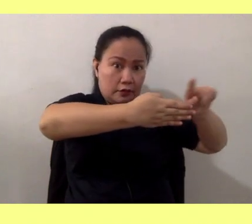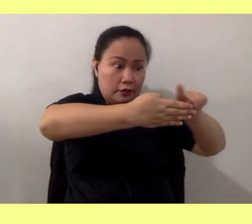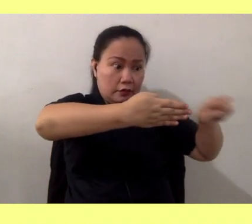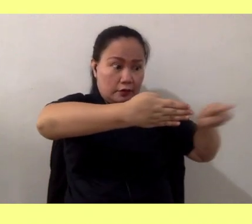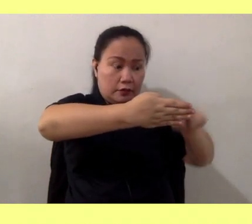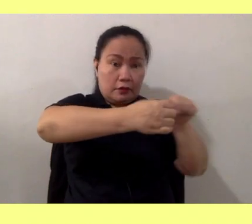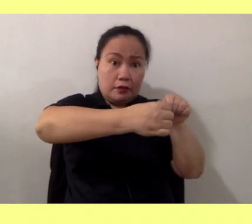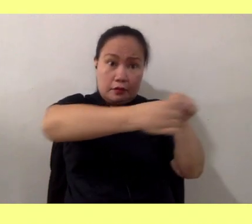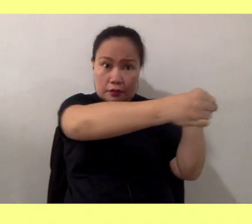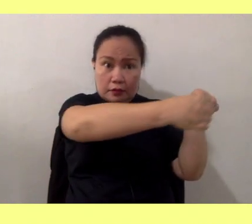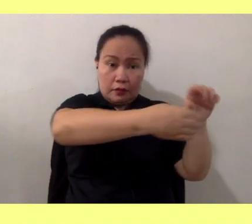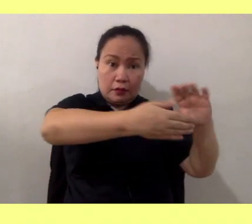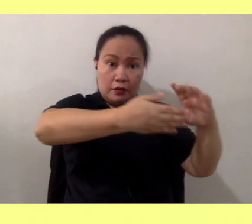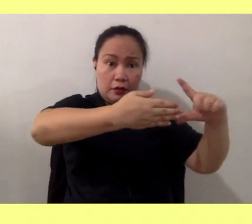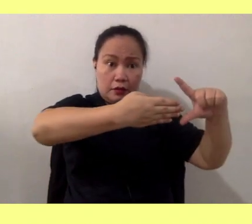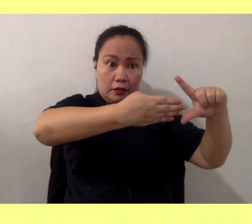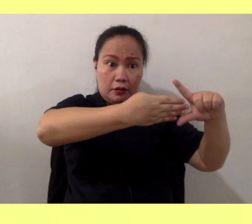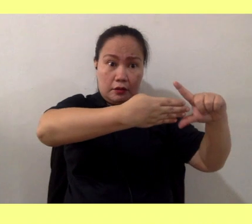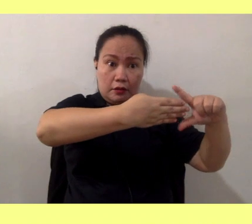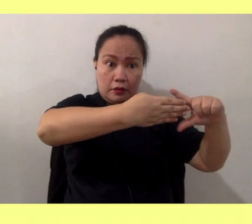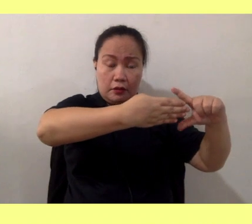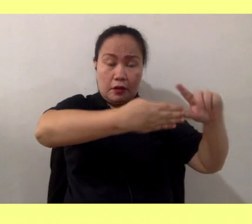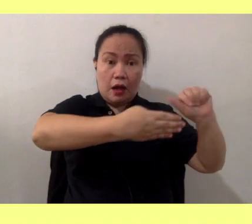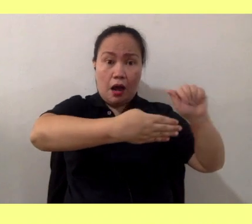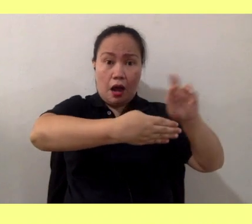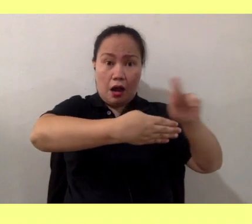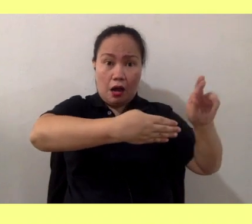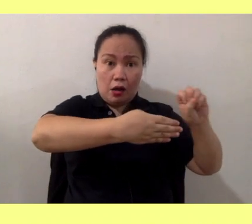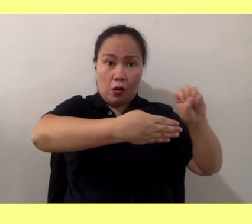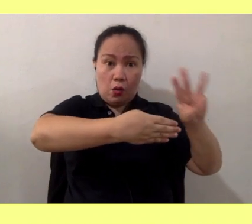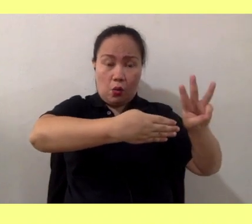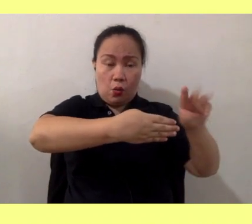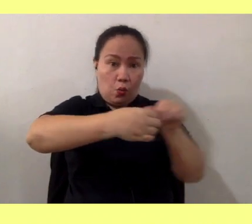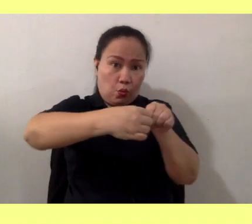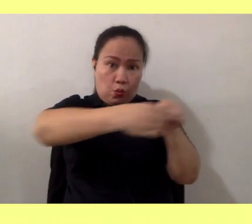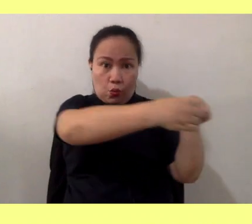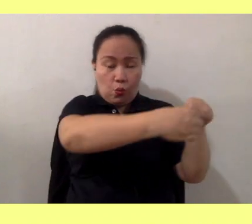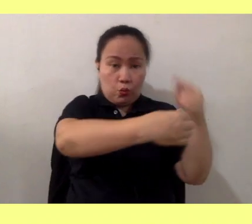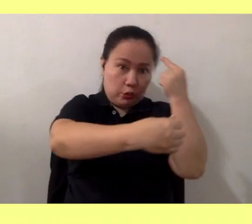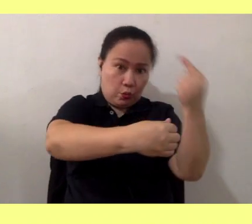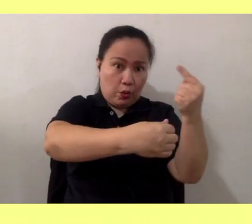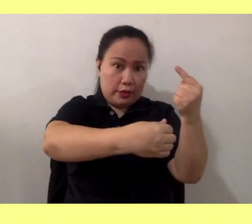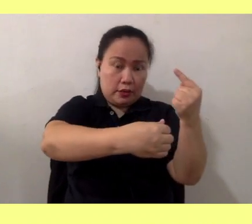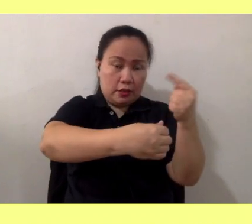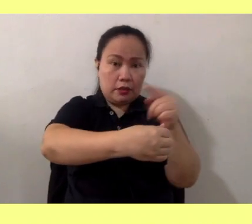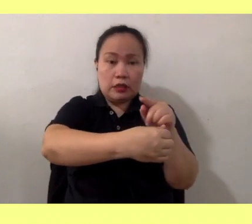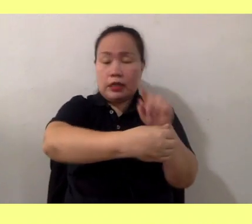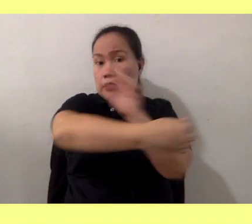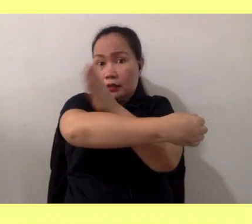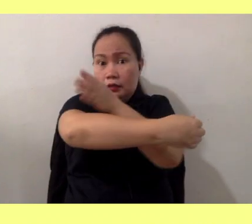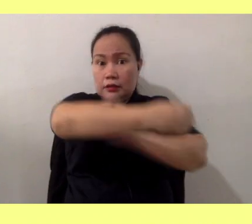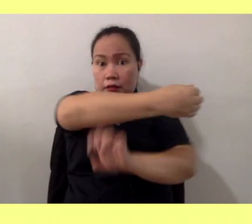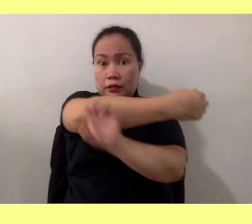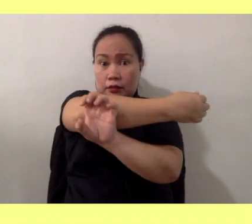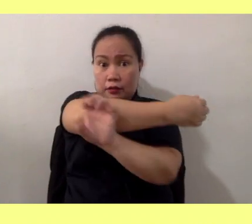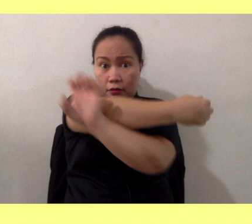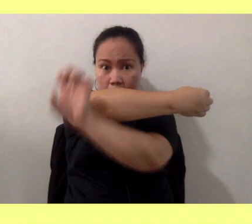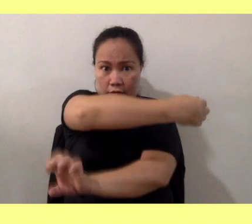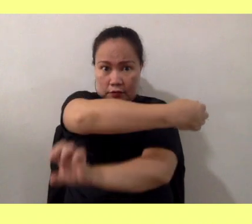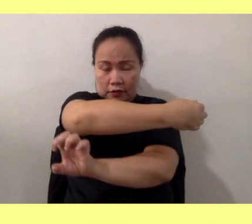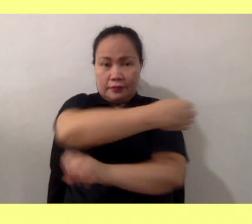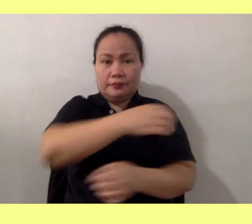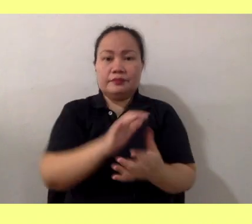isang extended direction. Okay, so it is extending in only one direction kasi yung isa